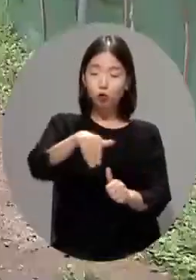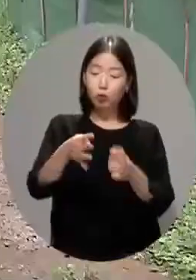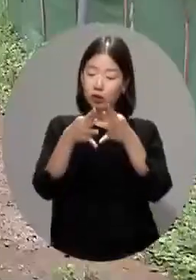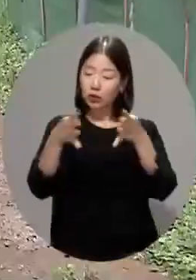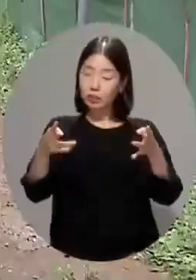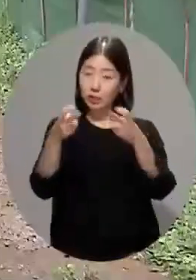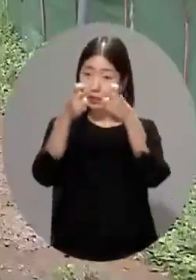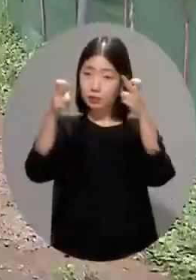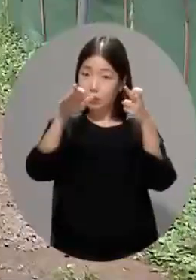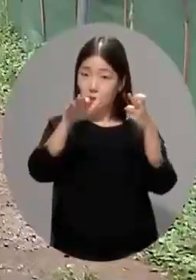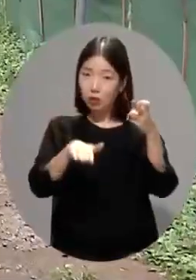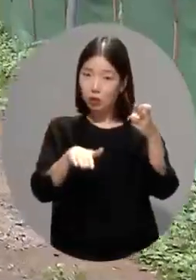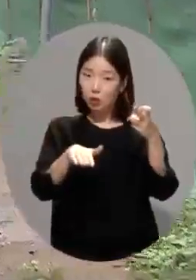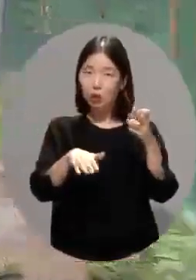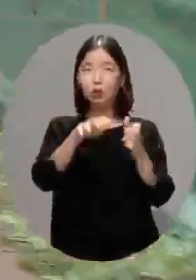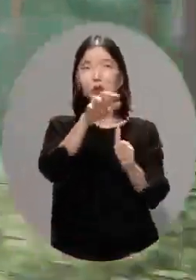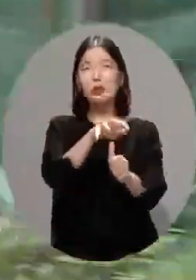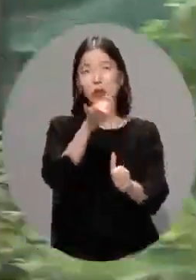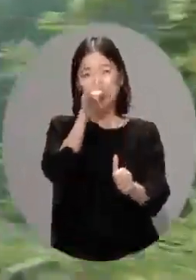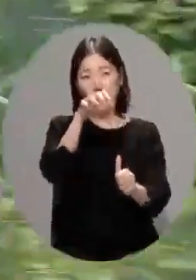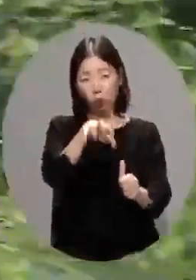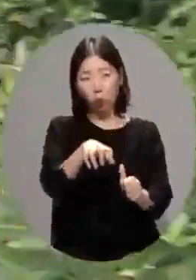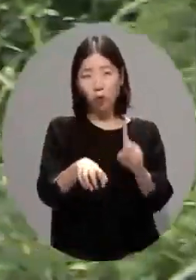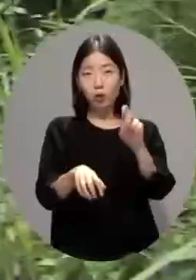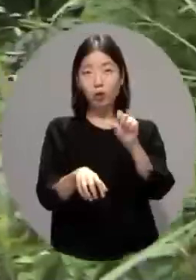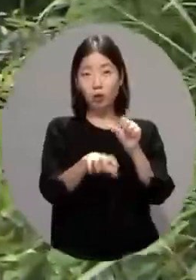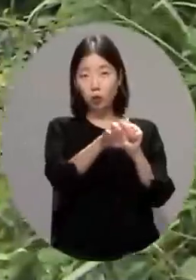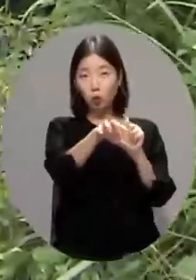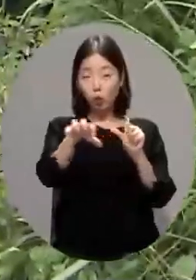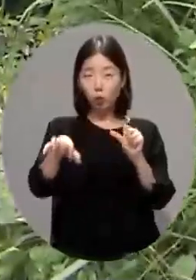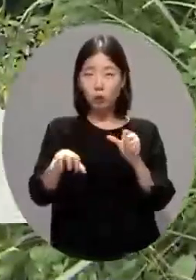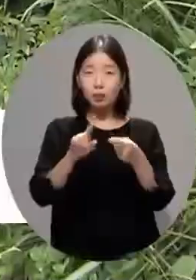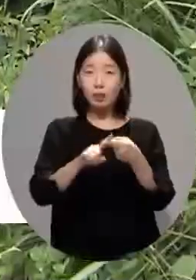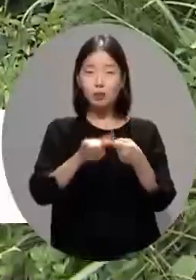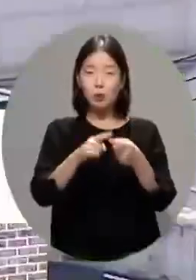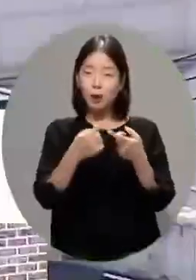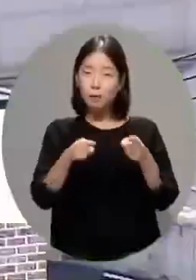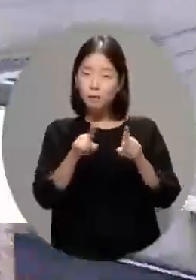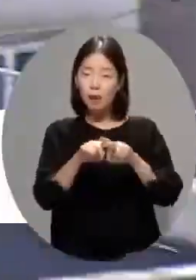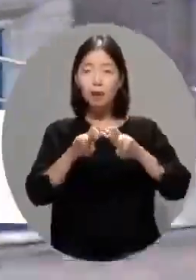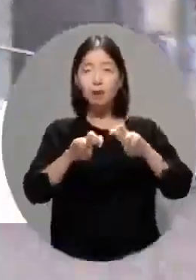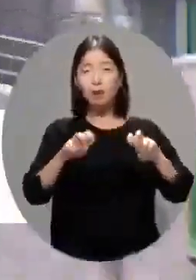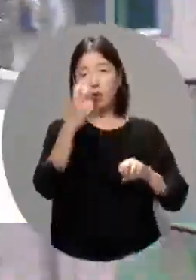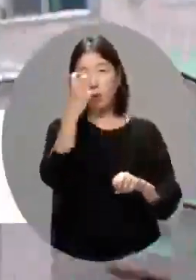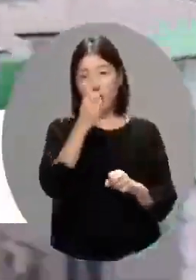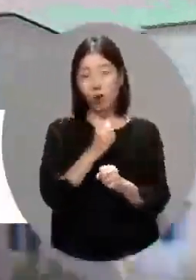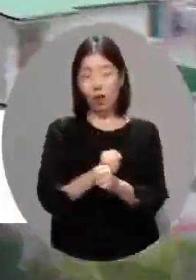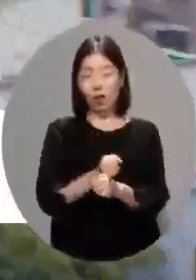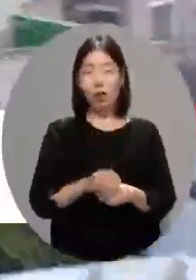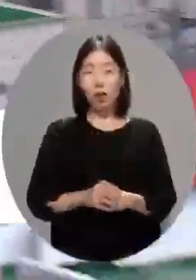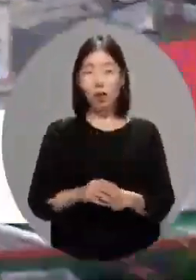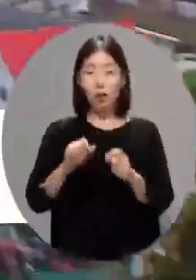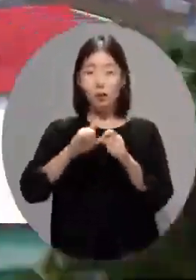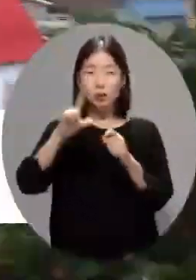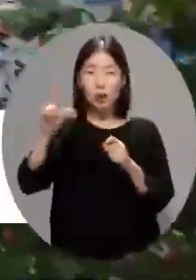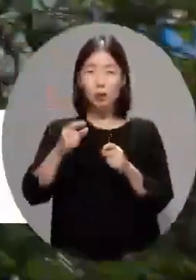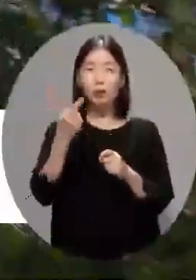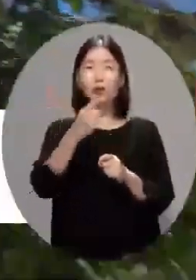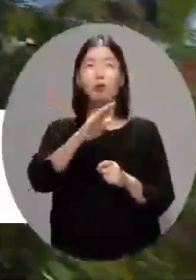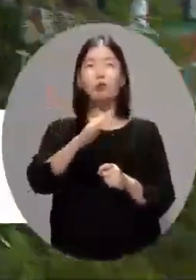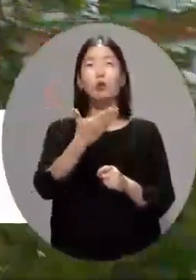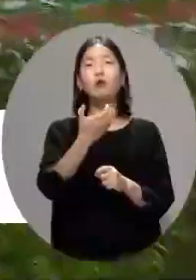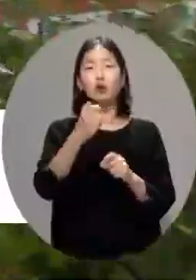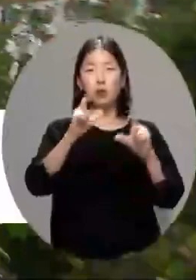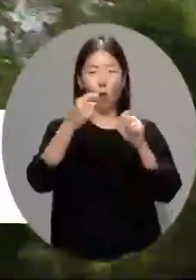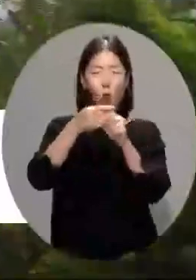4층에서 12층 이하로 높이가 제한된 15개 고도지구도 함께 살펴보기로 했습니다. 대부분 90년대에